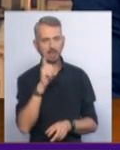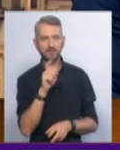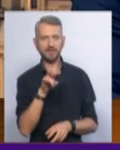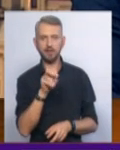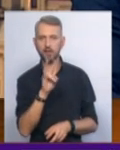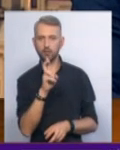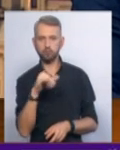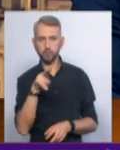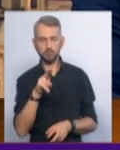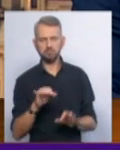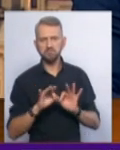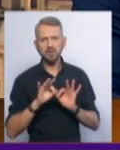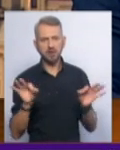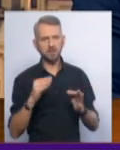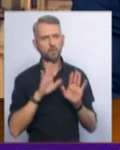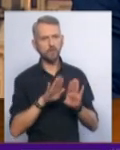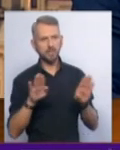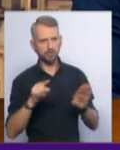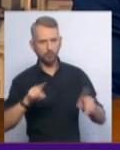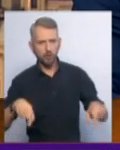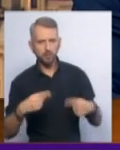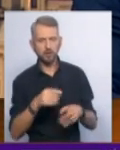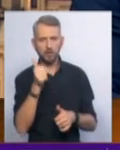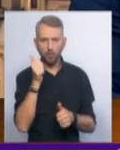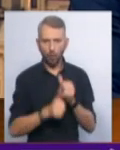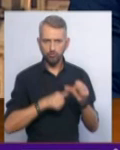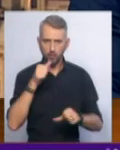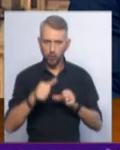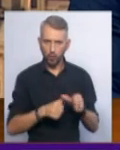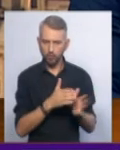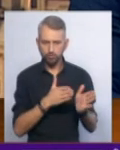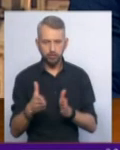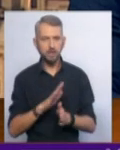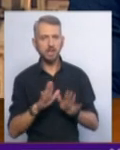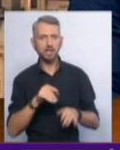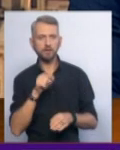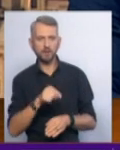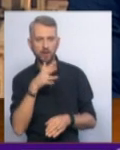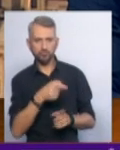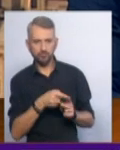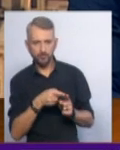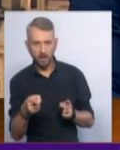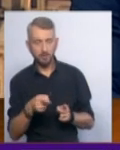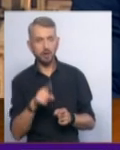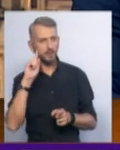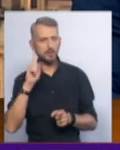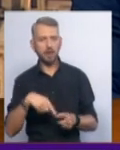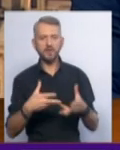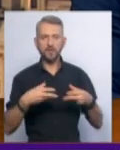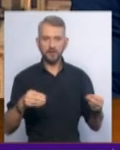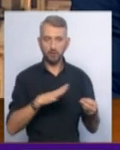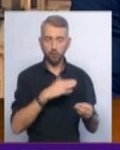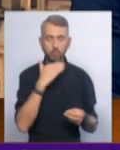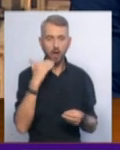виставку, яку організовує кожного року. І не тільки в цей час, а і, ви знаєте, навесні було